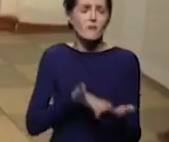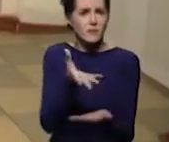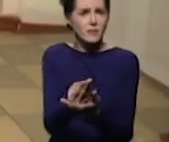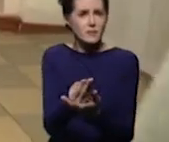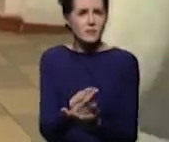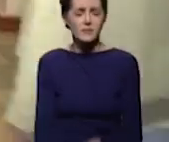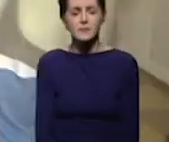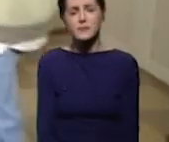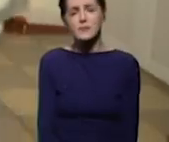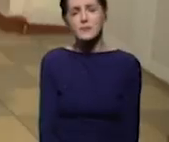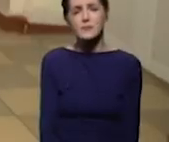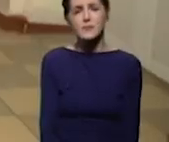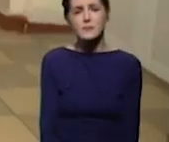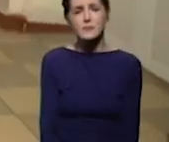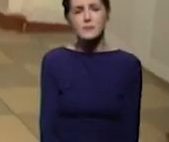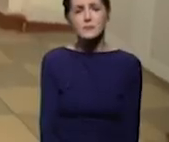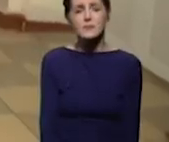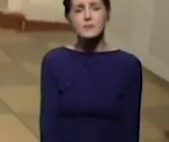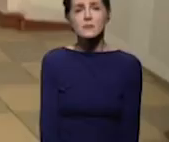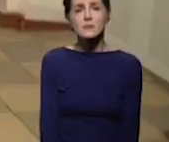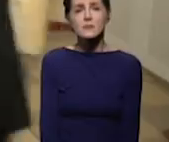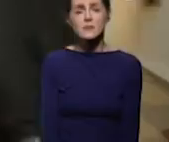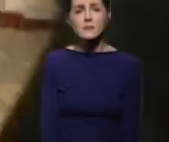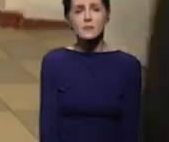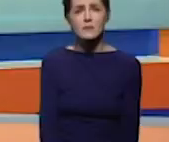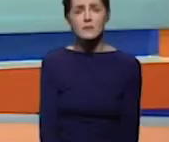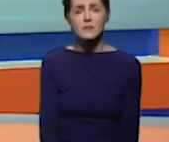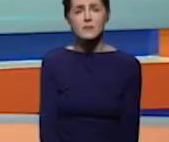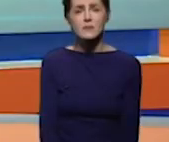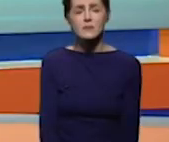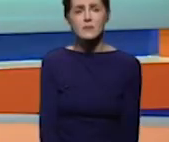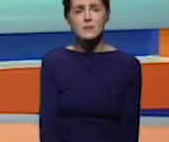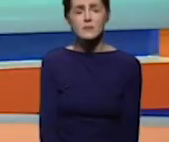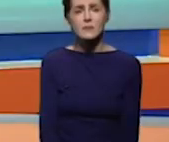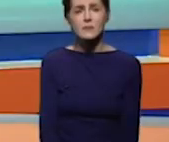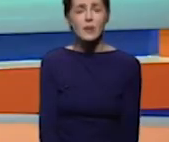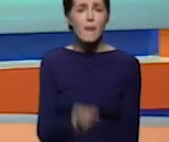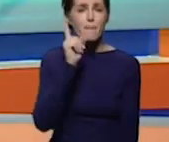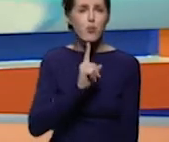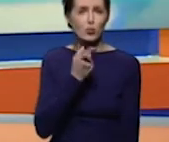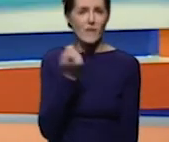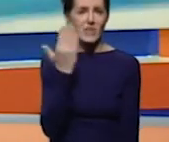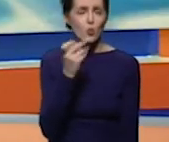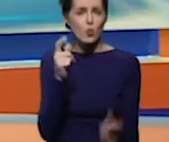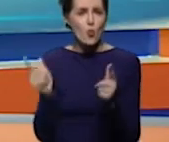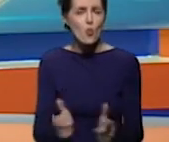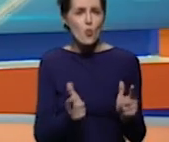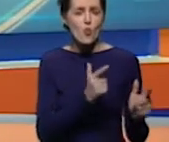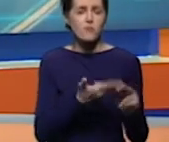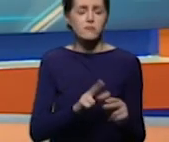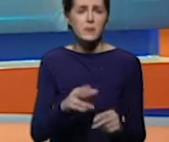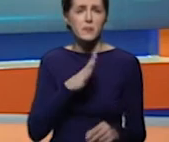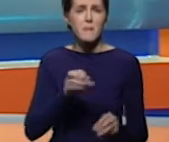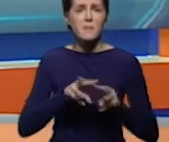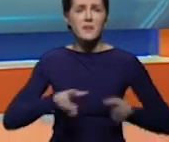Валентина Чурікова, Олена Успенська, Олексій Куделя, телеканал «Донбас». І поки сюжет готувався до ефіру, в